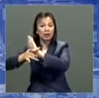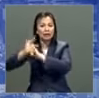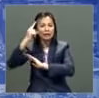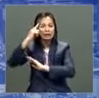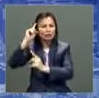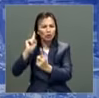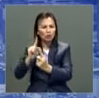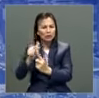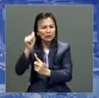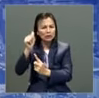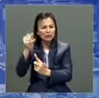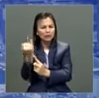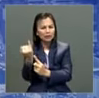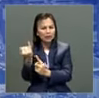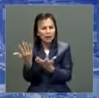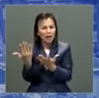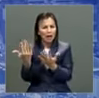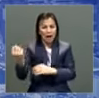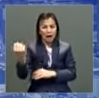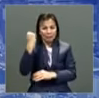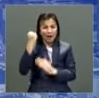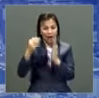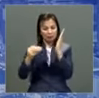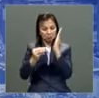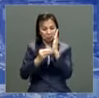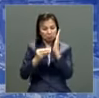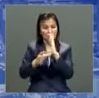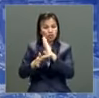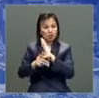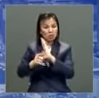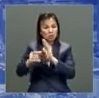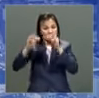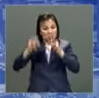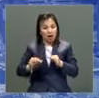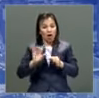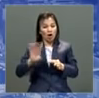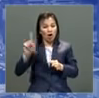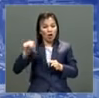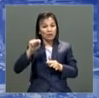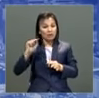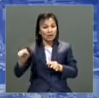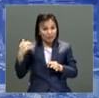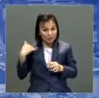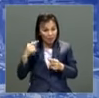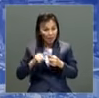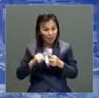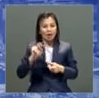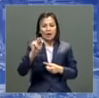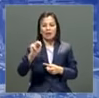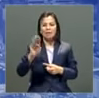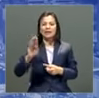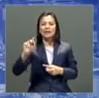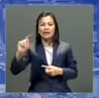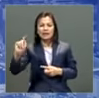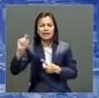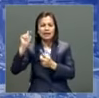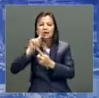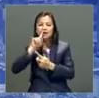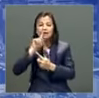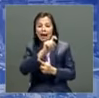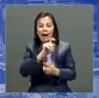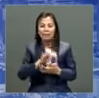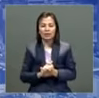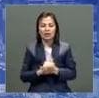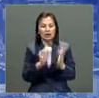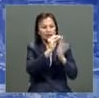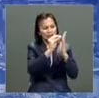มหรือไม่อำนาจการตัดสินใจอยู่ที่จังหวัดเลยหรือเปล่าในขณะที่ NBT ก็ถามนะคะว่าแล้วอย่างจังหวัดผู้ที่ไม่มีค